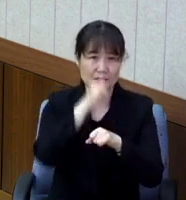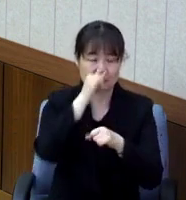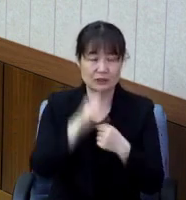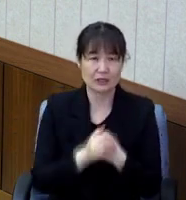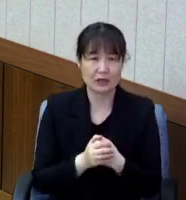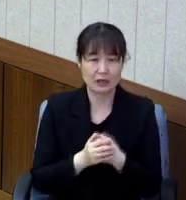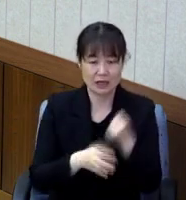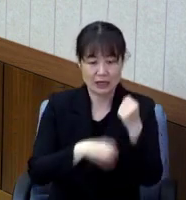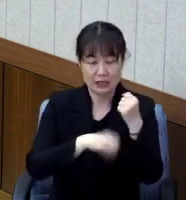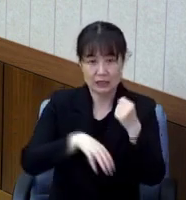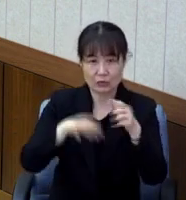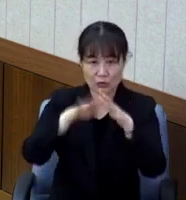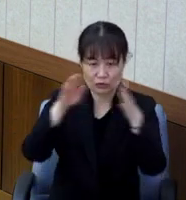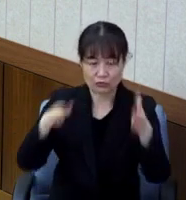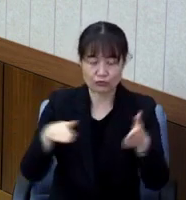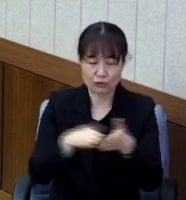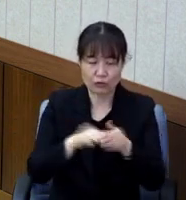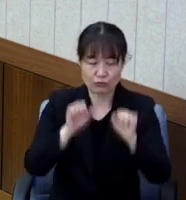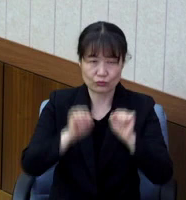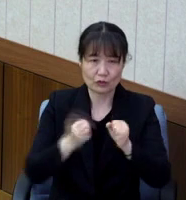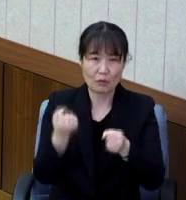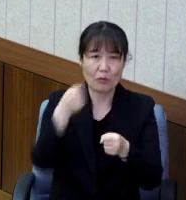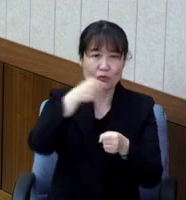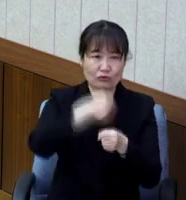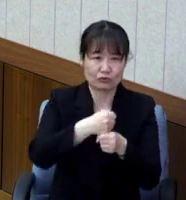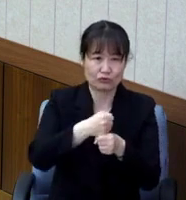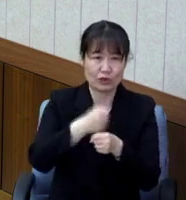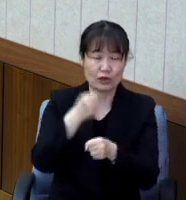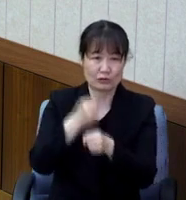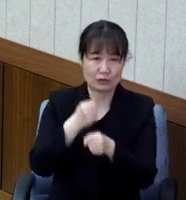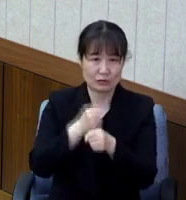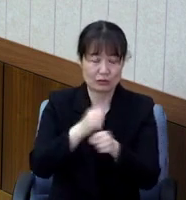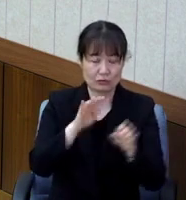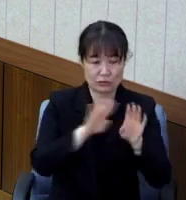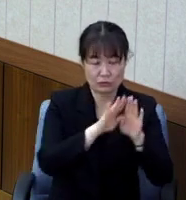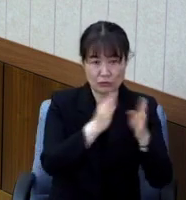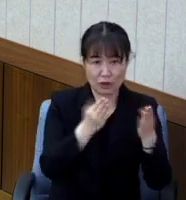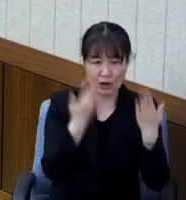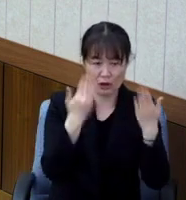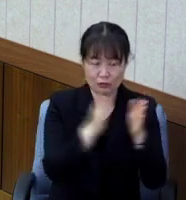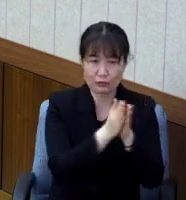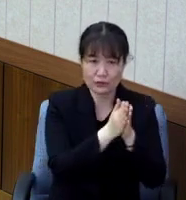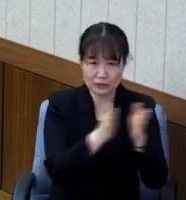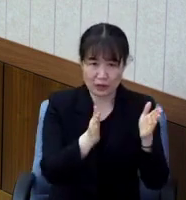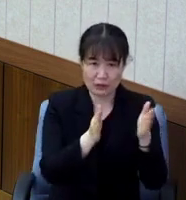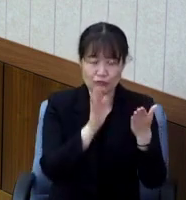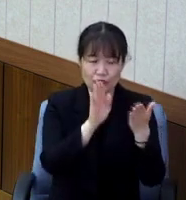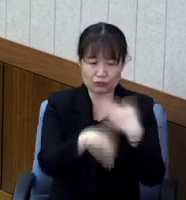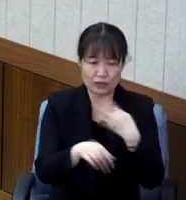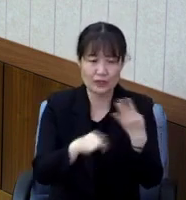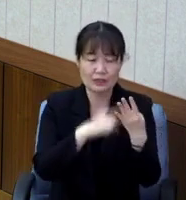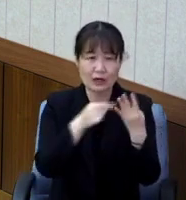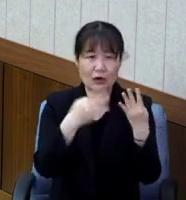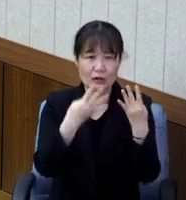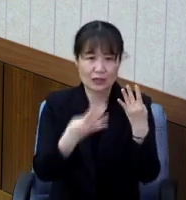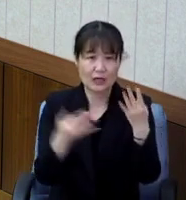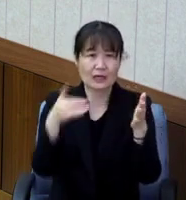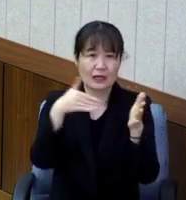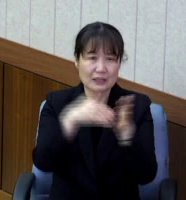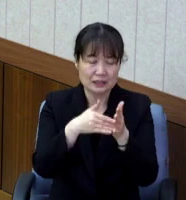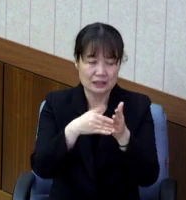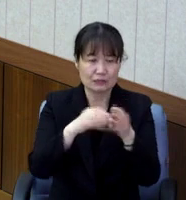철거 및 운동장 복구 공사 기간이 학생들의 개학 이후인 4월 4일까지로 학생들의 안전이